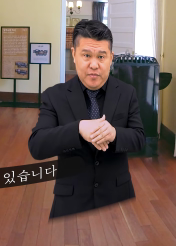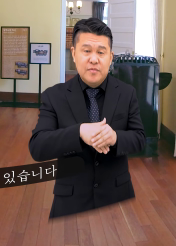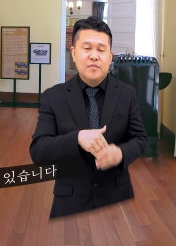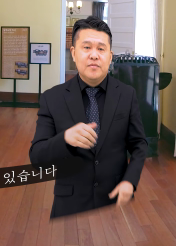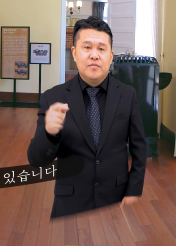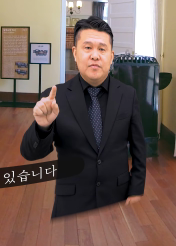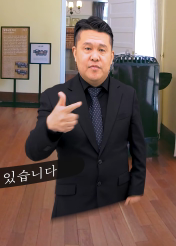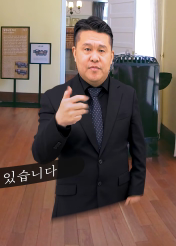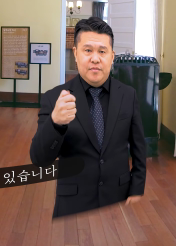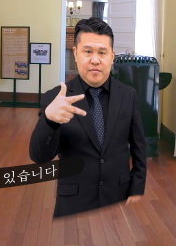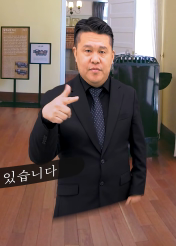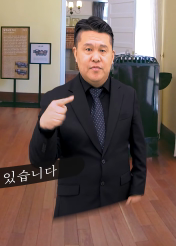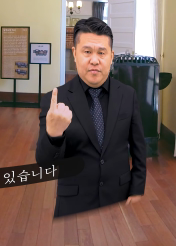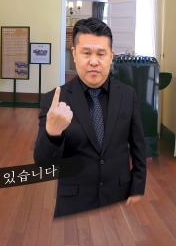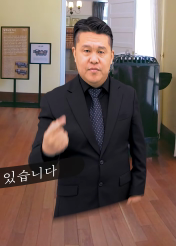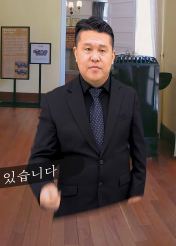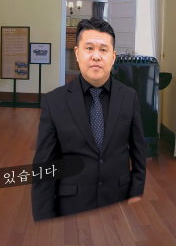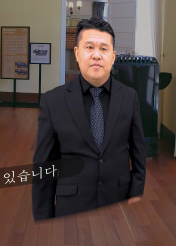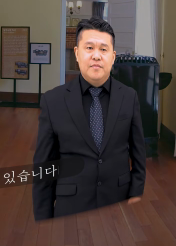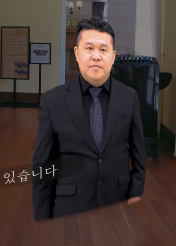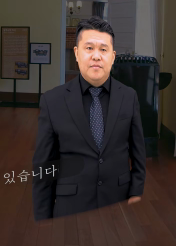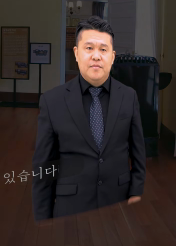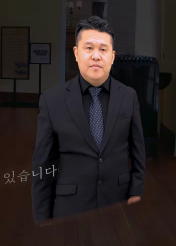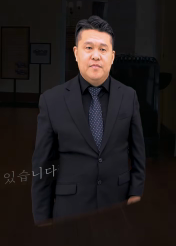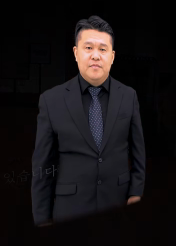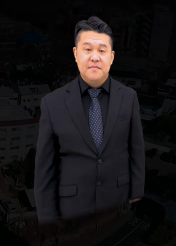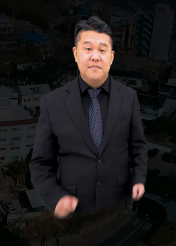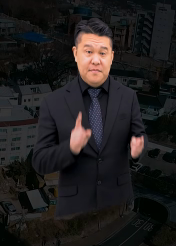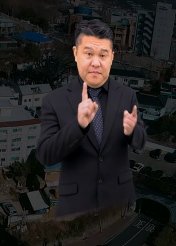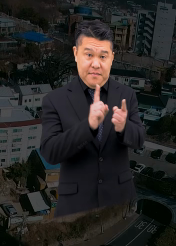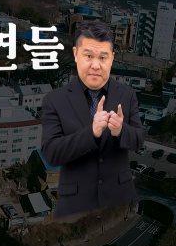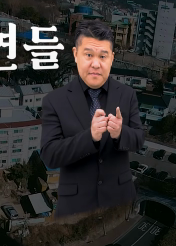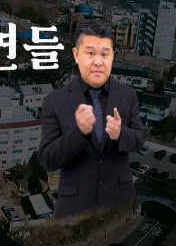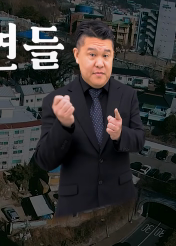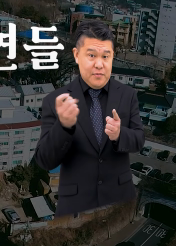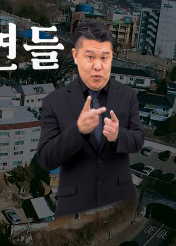등록문화재 687호로 지정되어 있습니다.